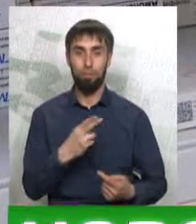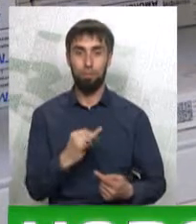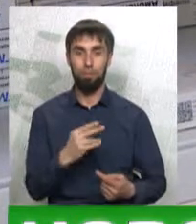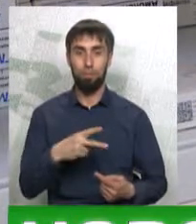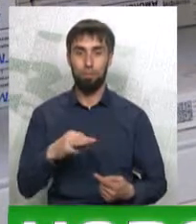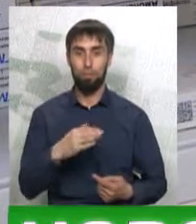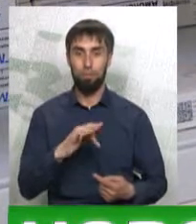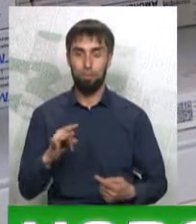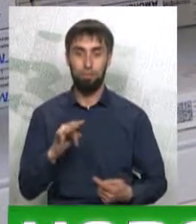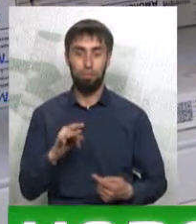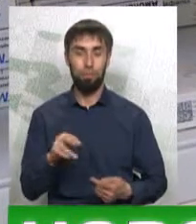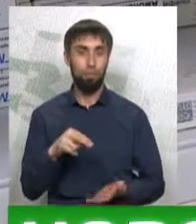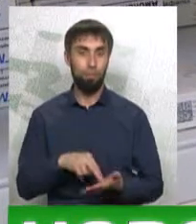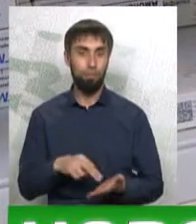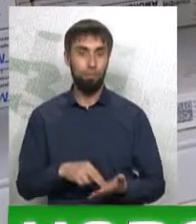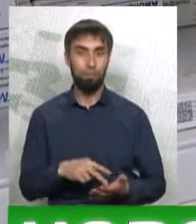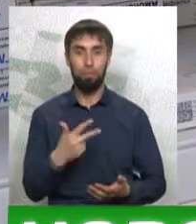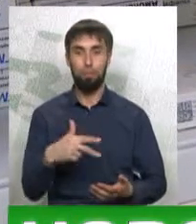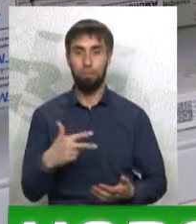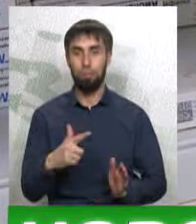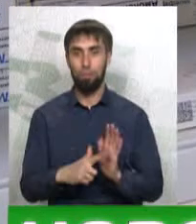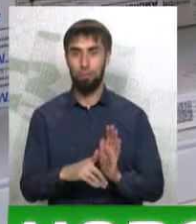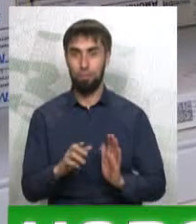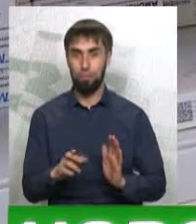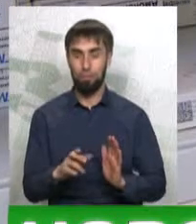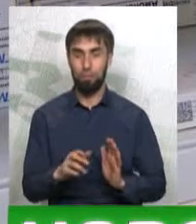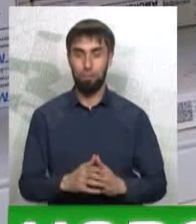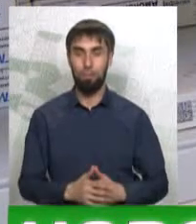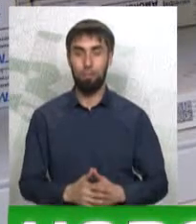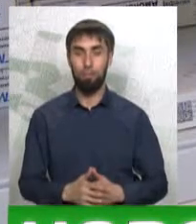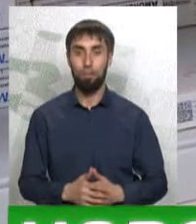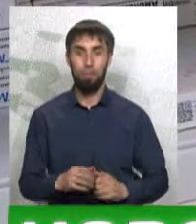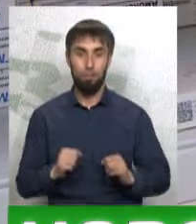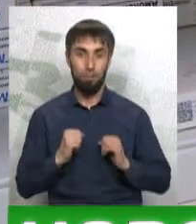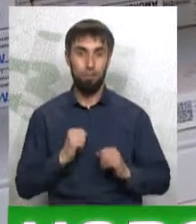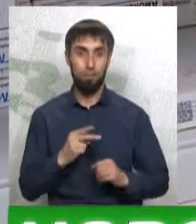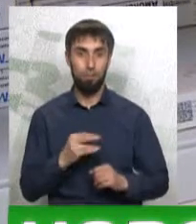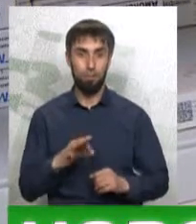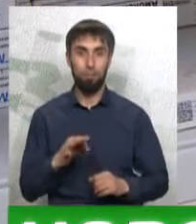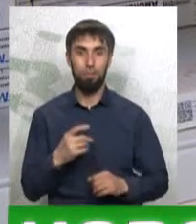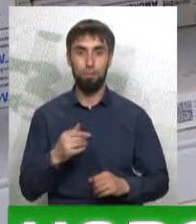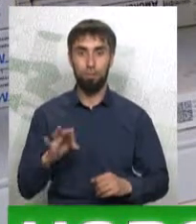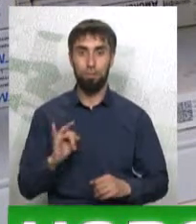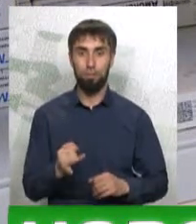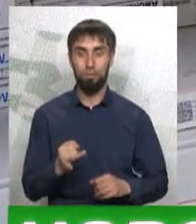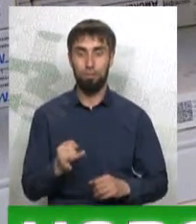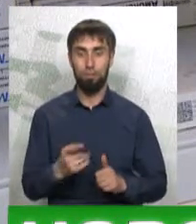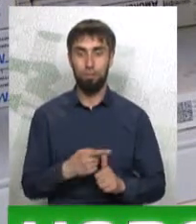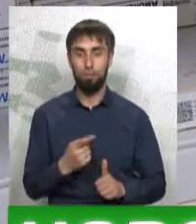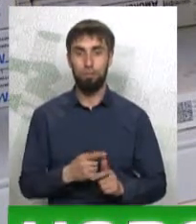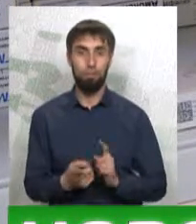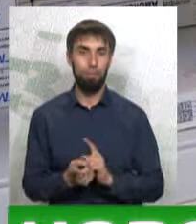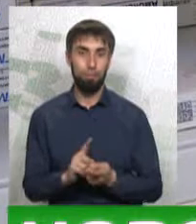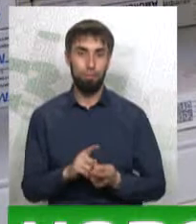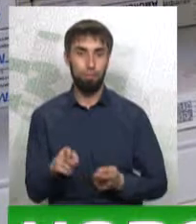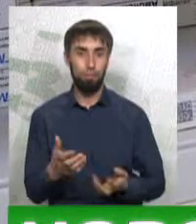циклоферон или еще что-то. Он стоит где-то в районе 37 рублей, стараются, конечно, где-то и